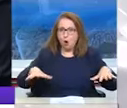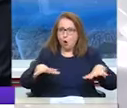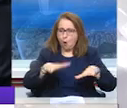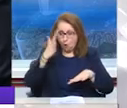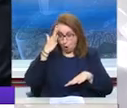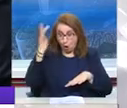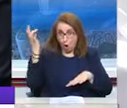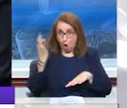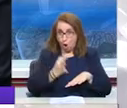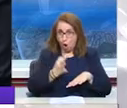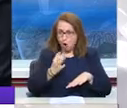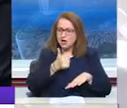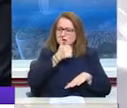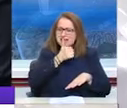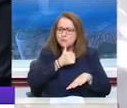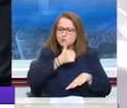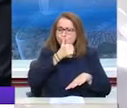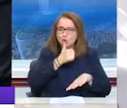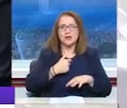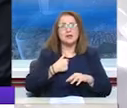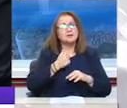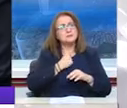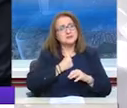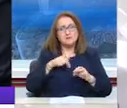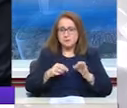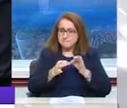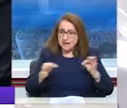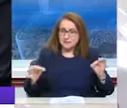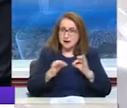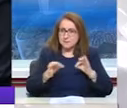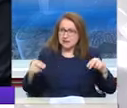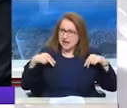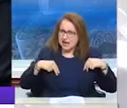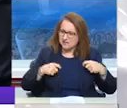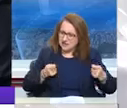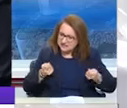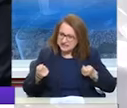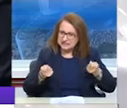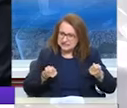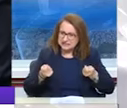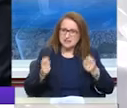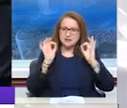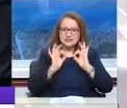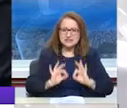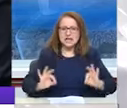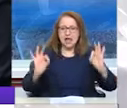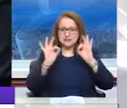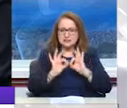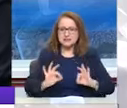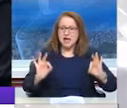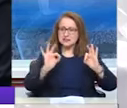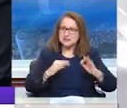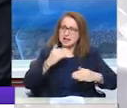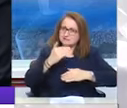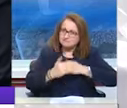τα μέτρα που εξελίσσει η κυβέρνηση, καθώς αρχίζει και διαμορφώνεται το τοπίο της